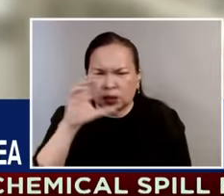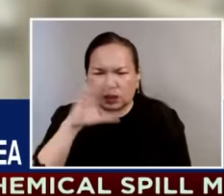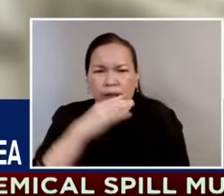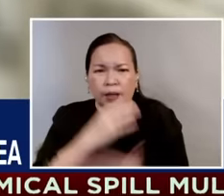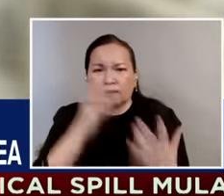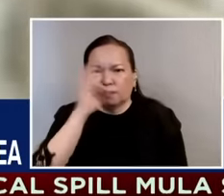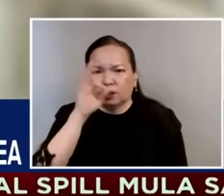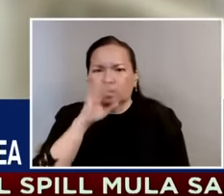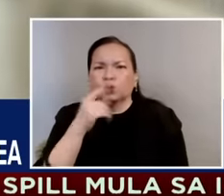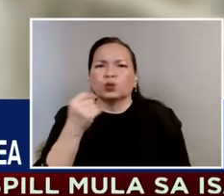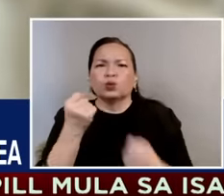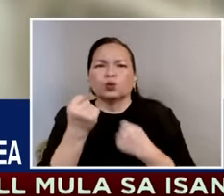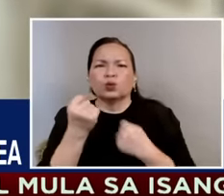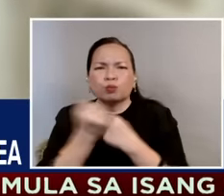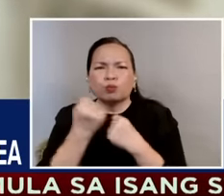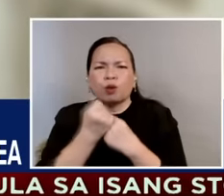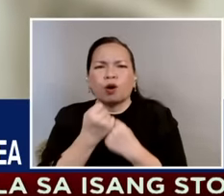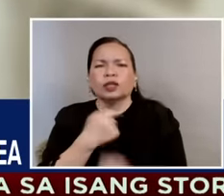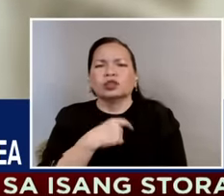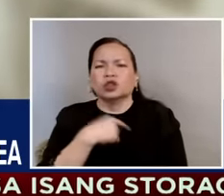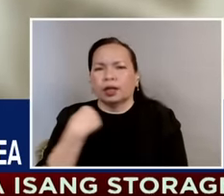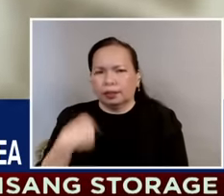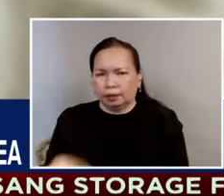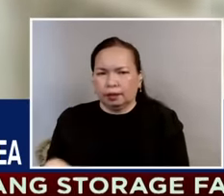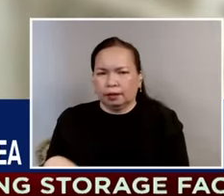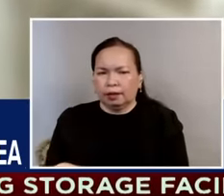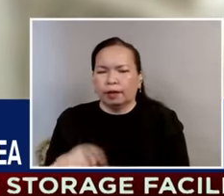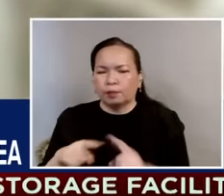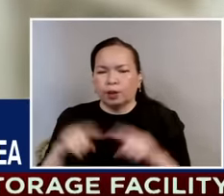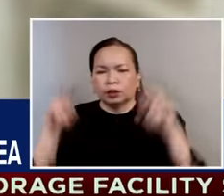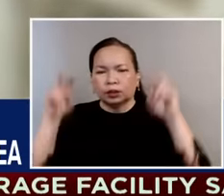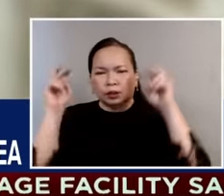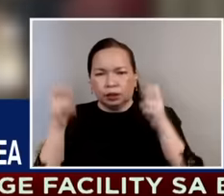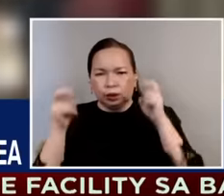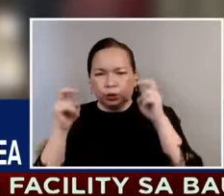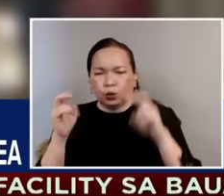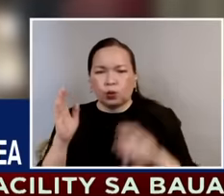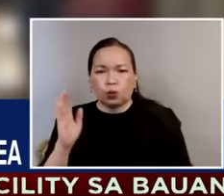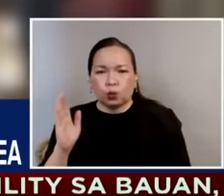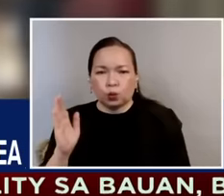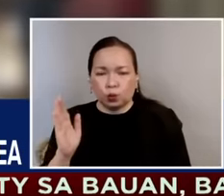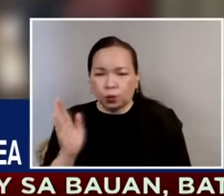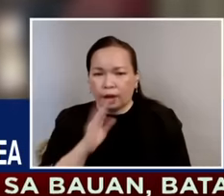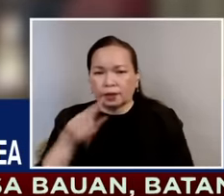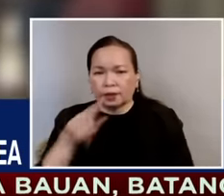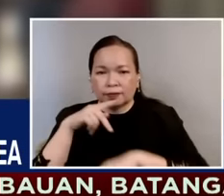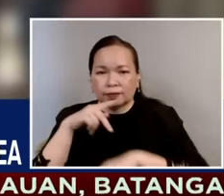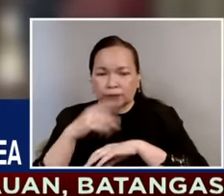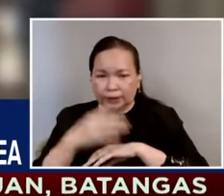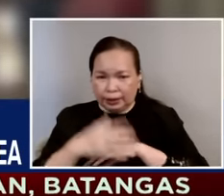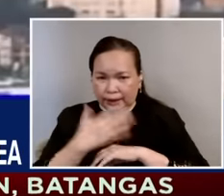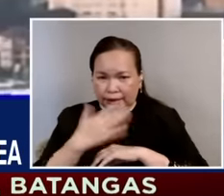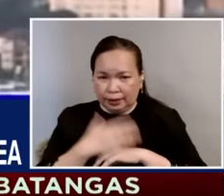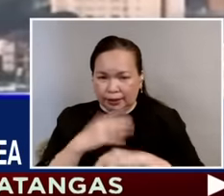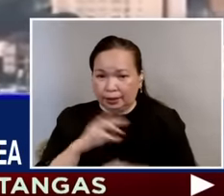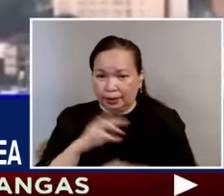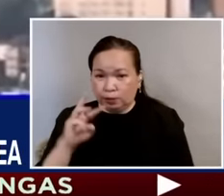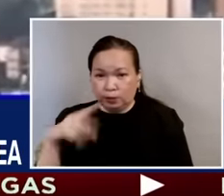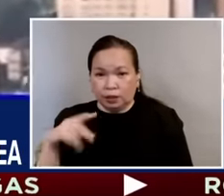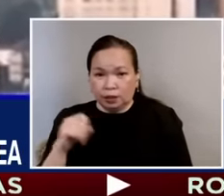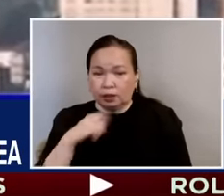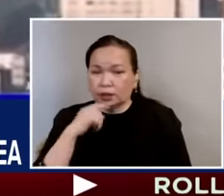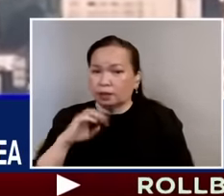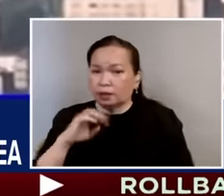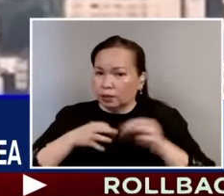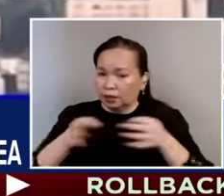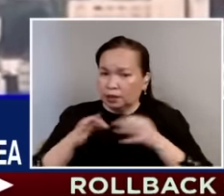sa pro-China narratives kaugnay sa issue ng West Philippine Sea. Paglilinaw po ni Malaya, hindi